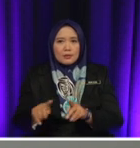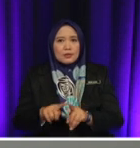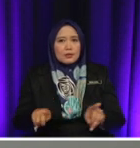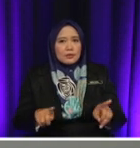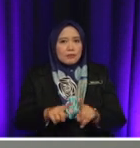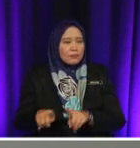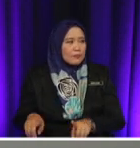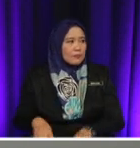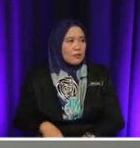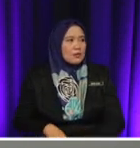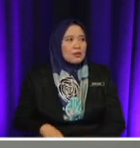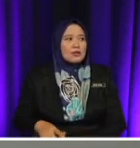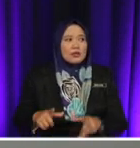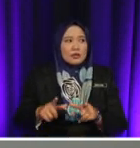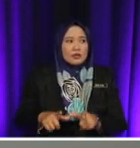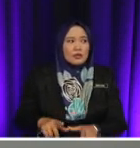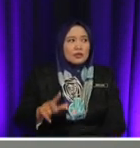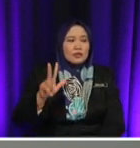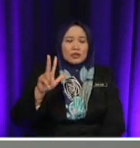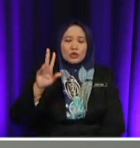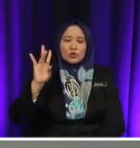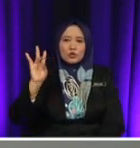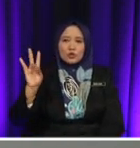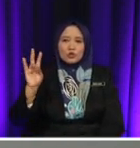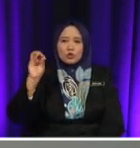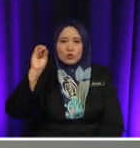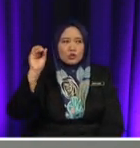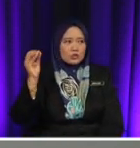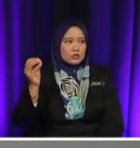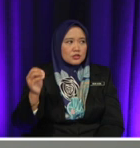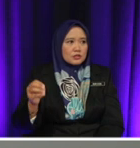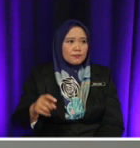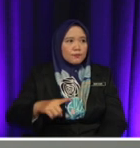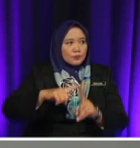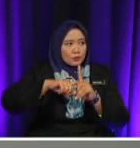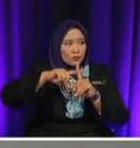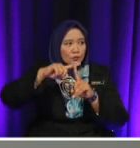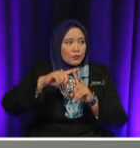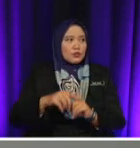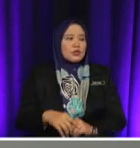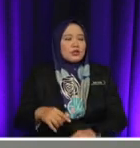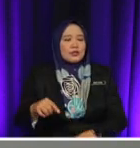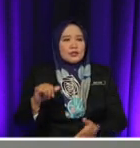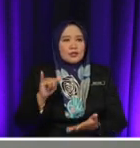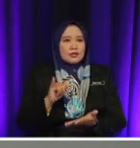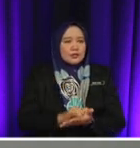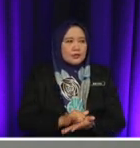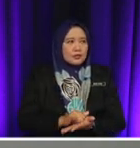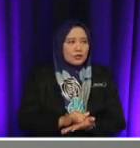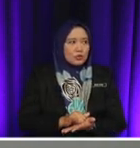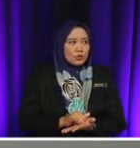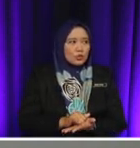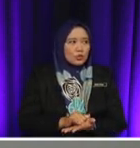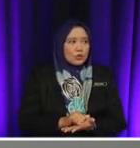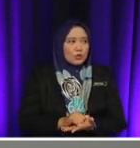celus sebab itu adalah suhu yang paling sesuai untuk pertumbuhan mikroorganisma okey selepas 48 jam kawasan Jen terbentuk di